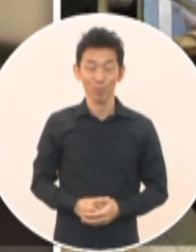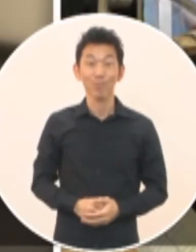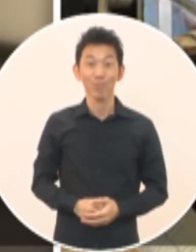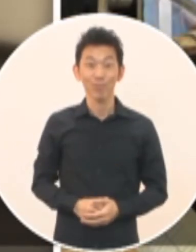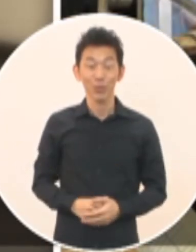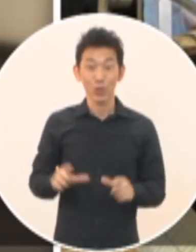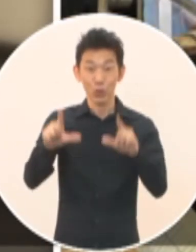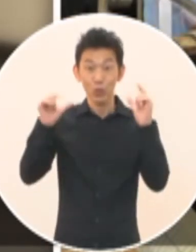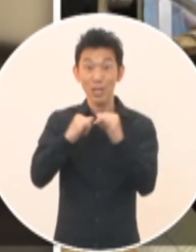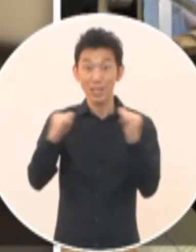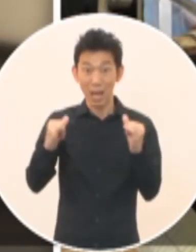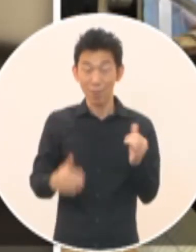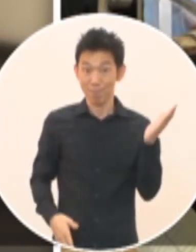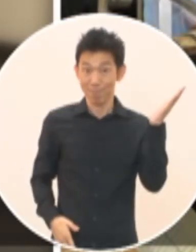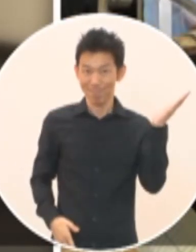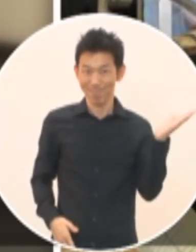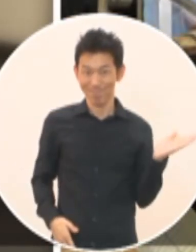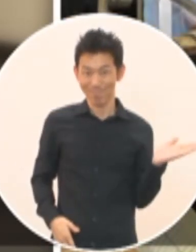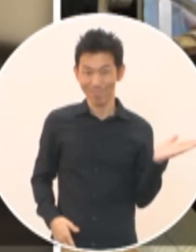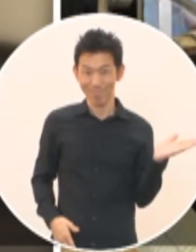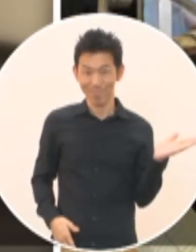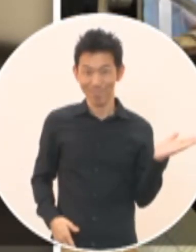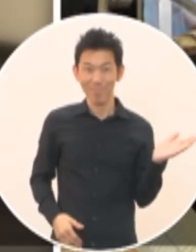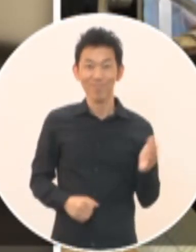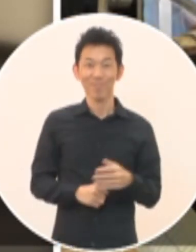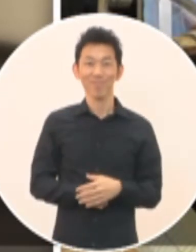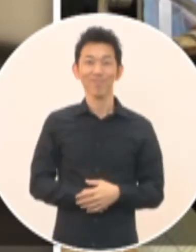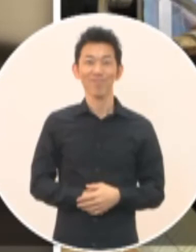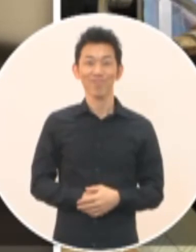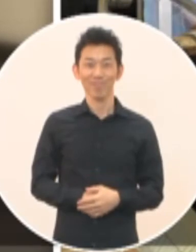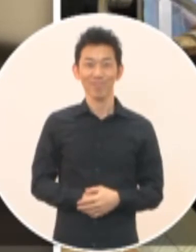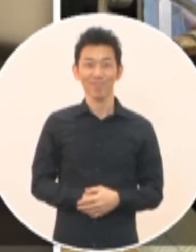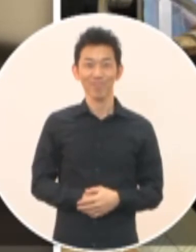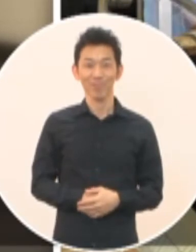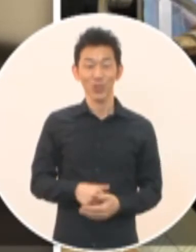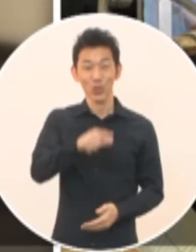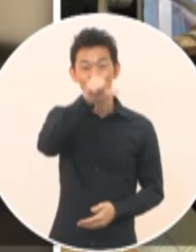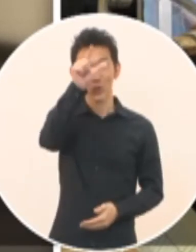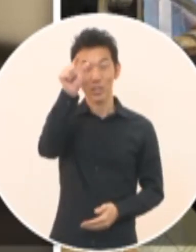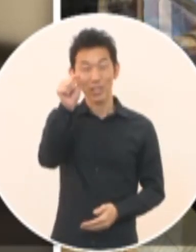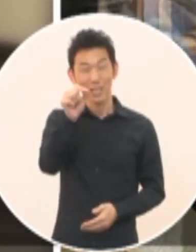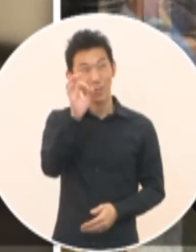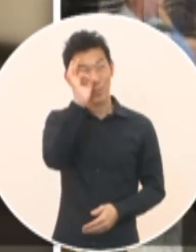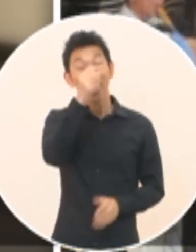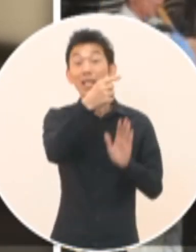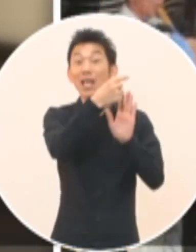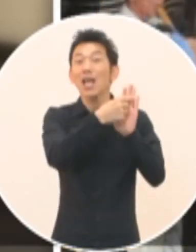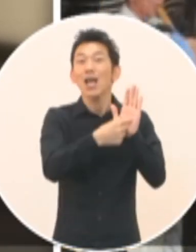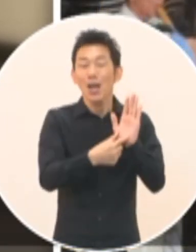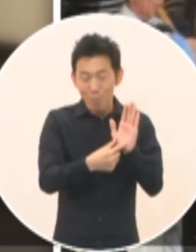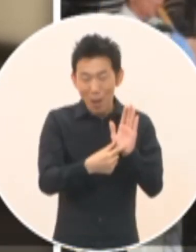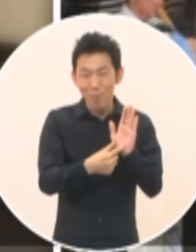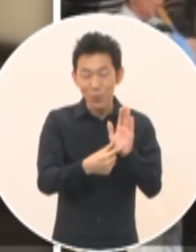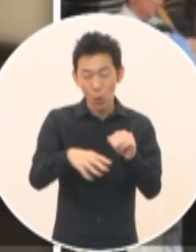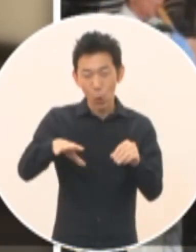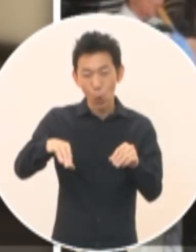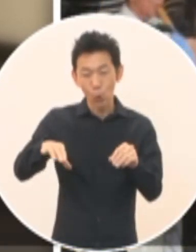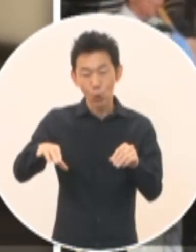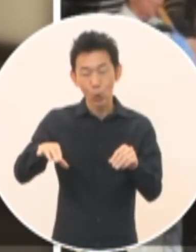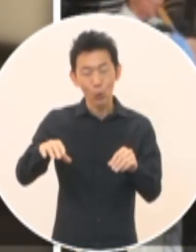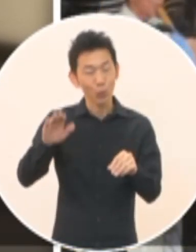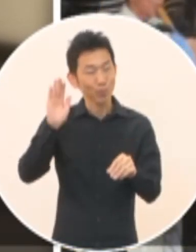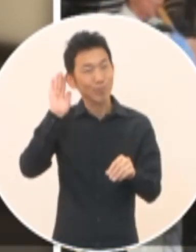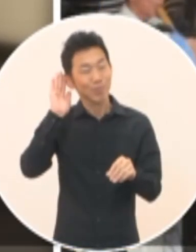はご覧の人たちが出演します。お月見をテーマに自然の中で奏でられる琴の調